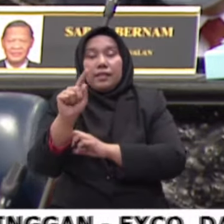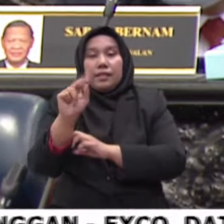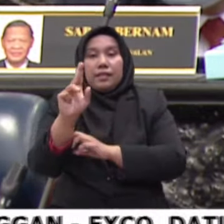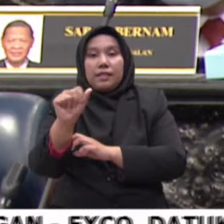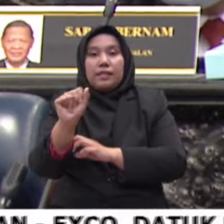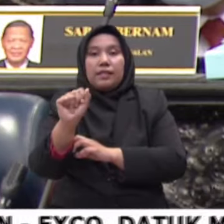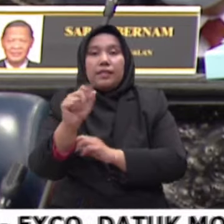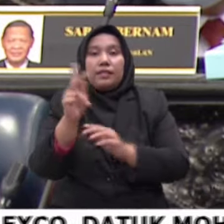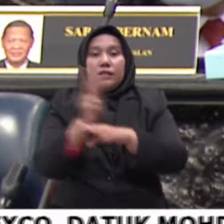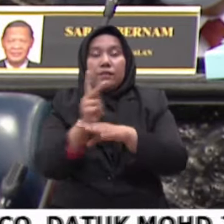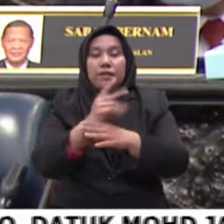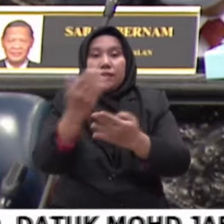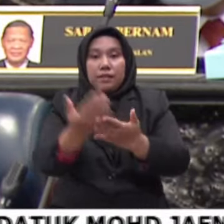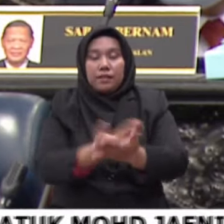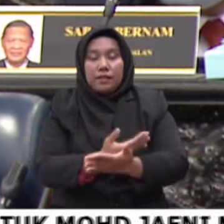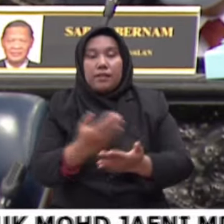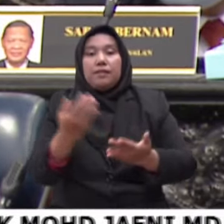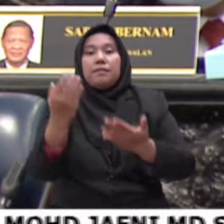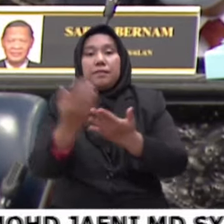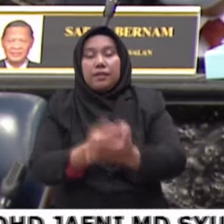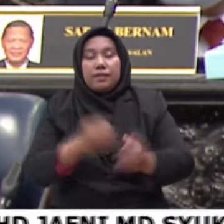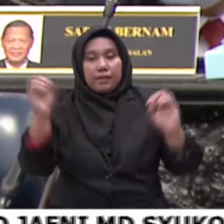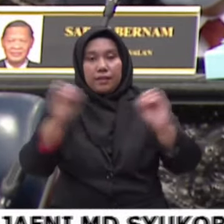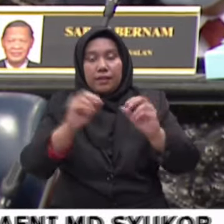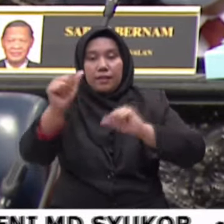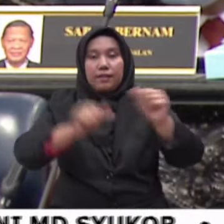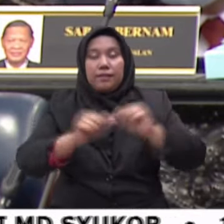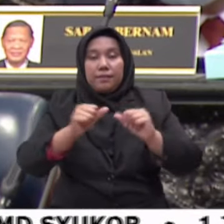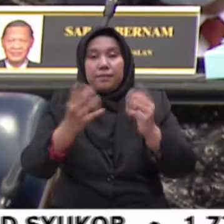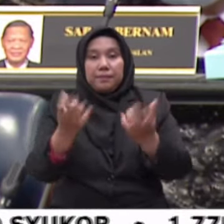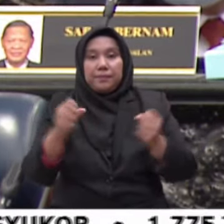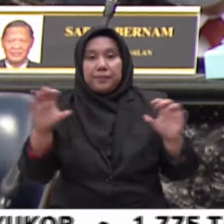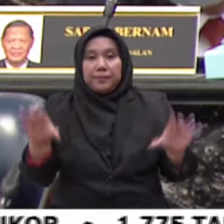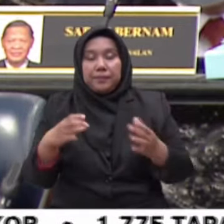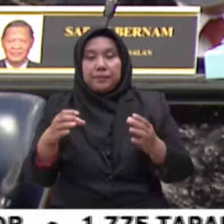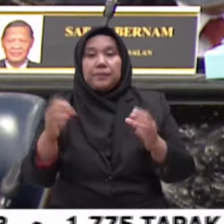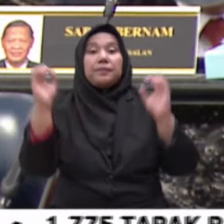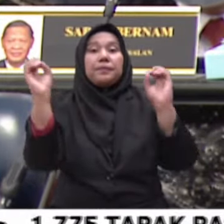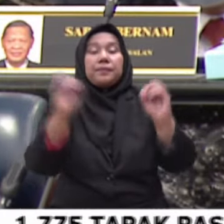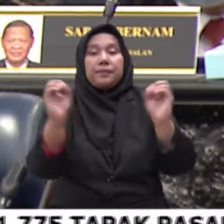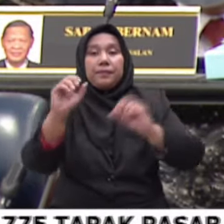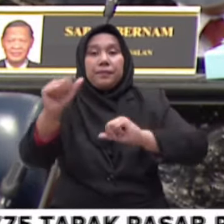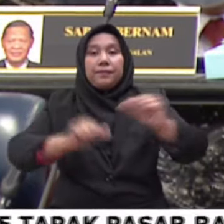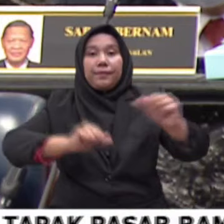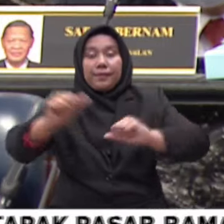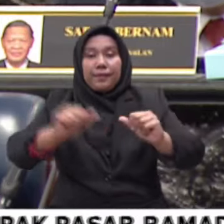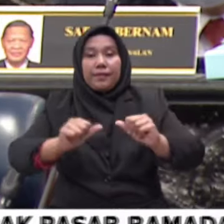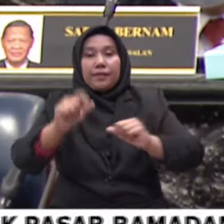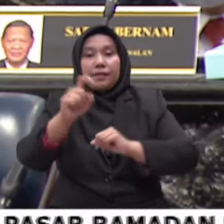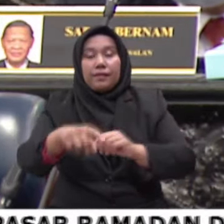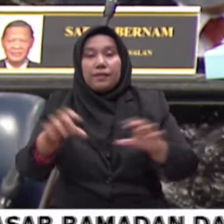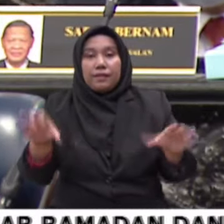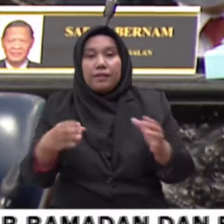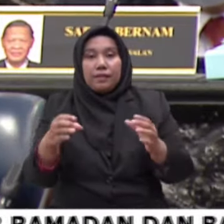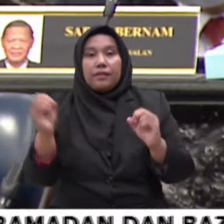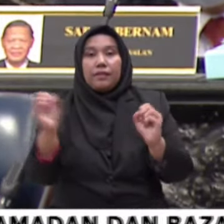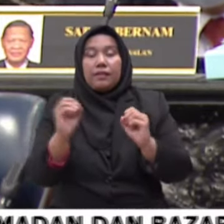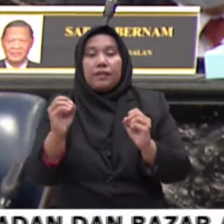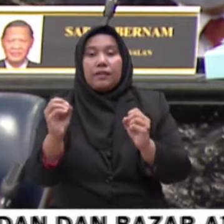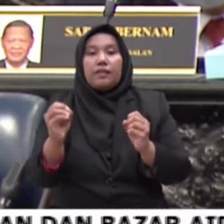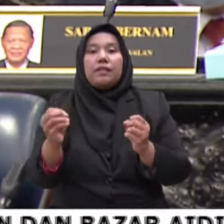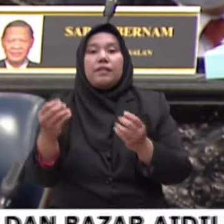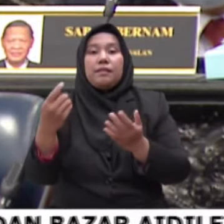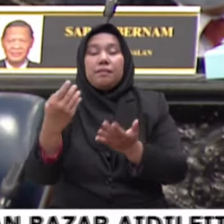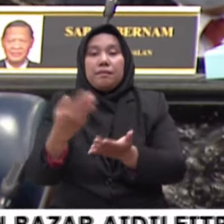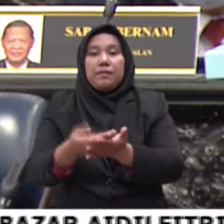Bila baru tidak ada aktiviti yang nak dibuat. Apabila tidak ada aktiviti maka tidak ada penyata kewangan yang nak